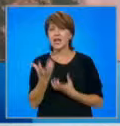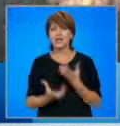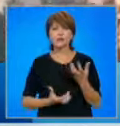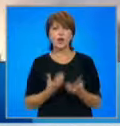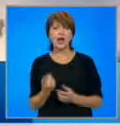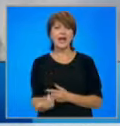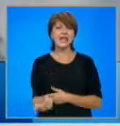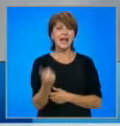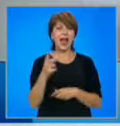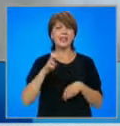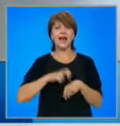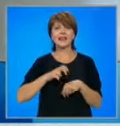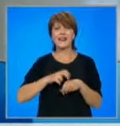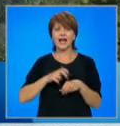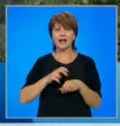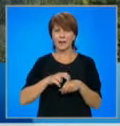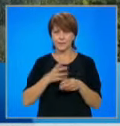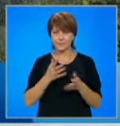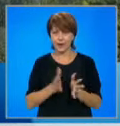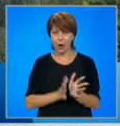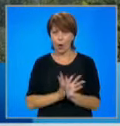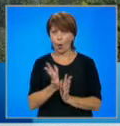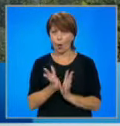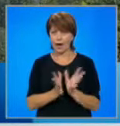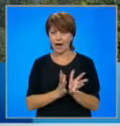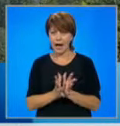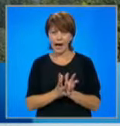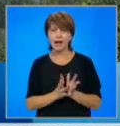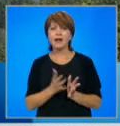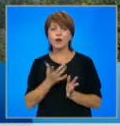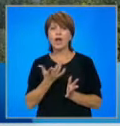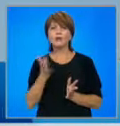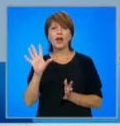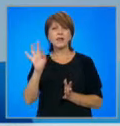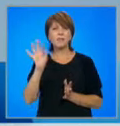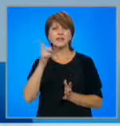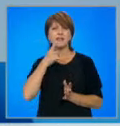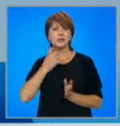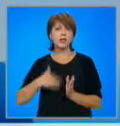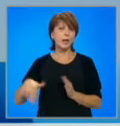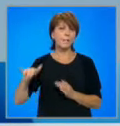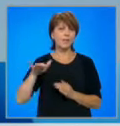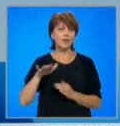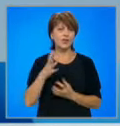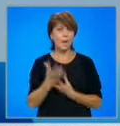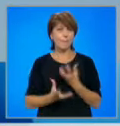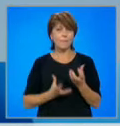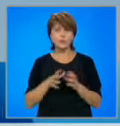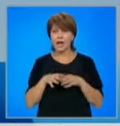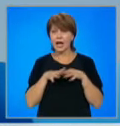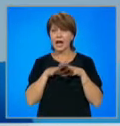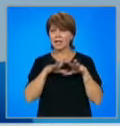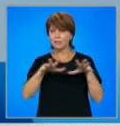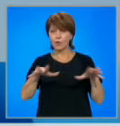около 1000 декара иголистна гора на повече от 50 години. Пожара се разпространява на около